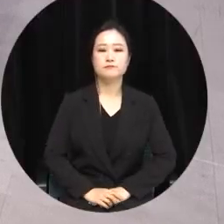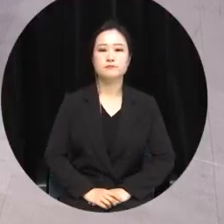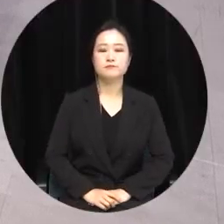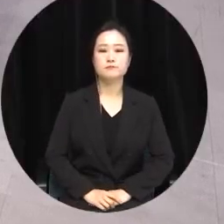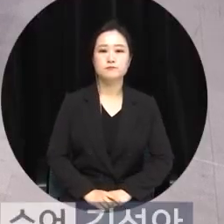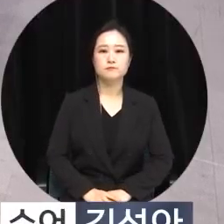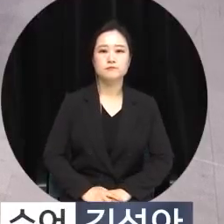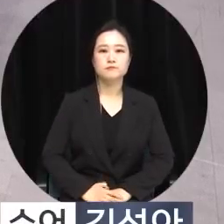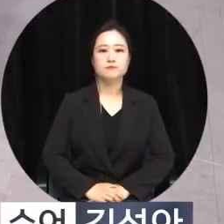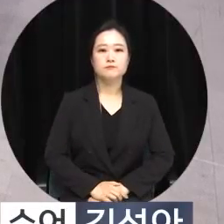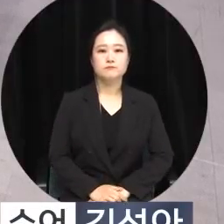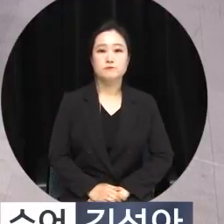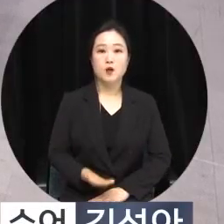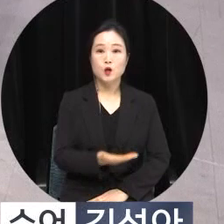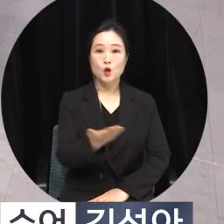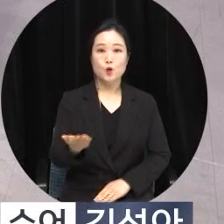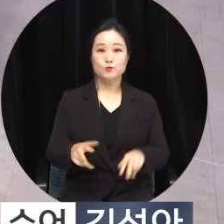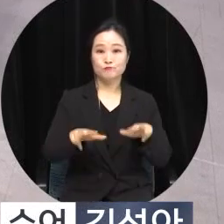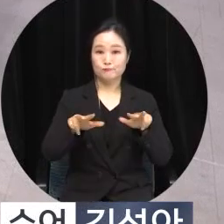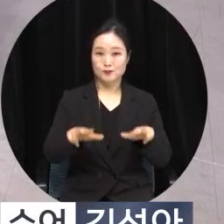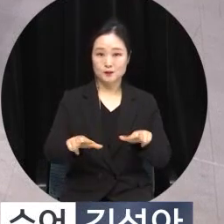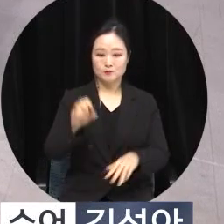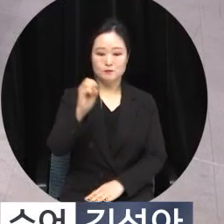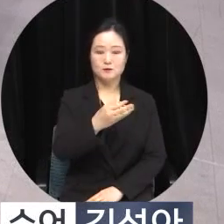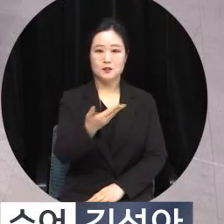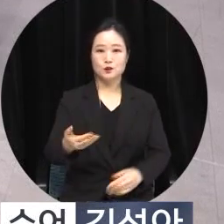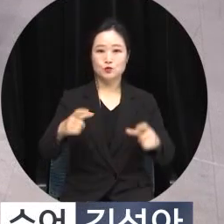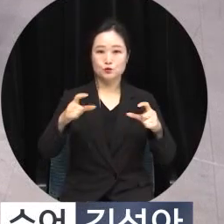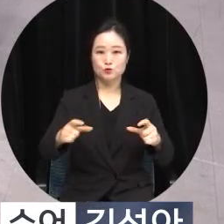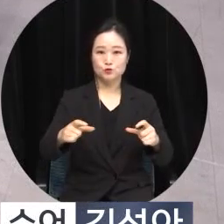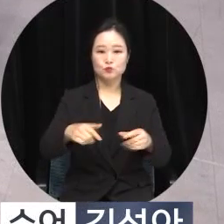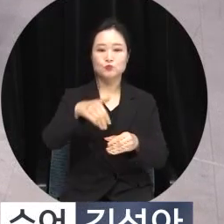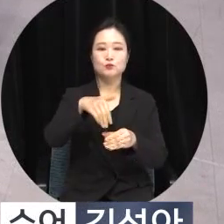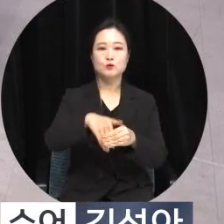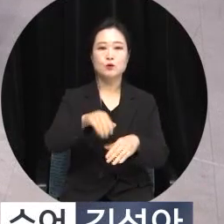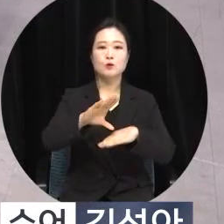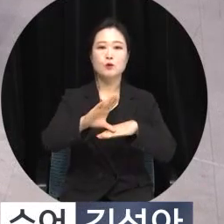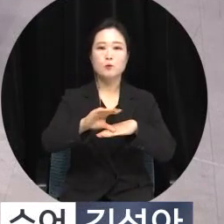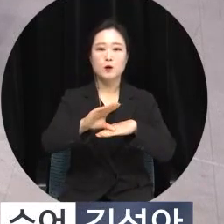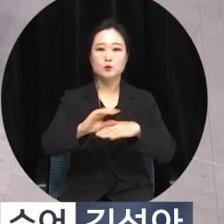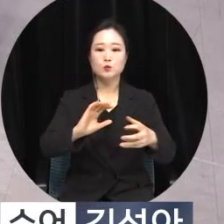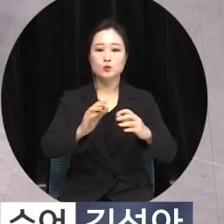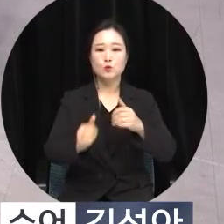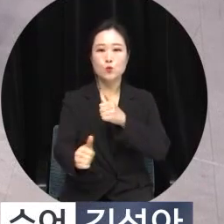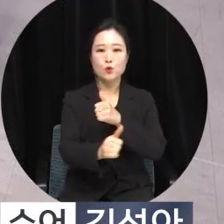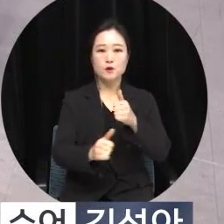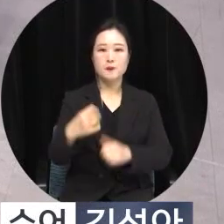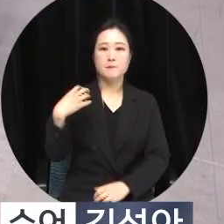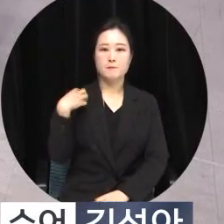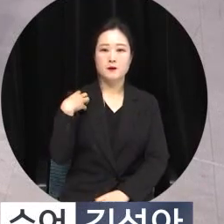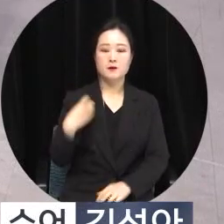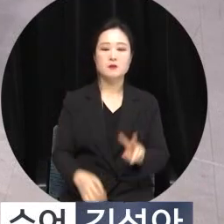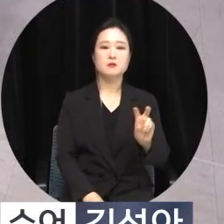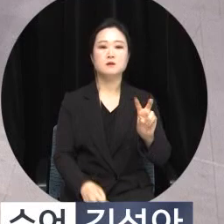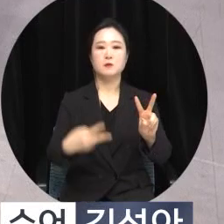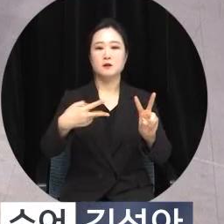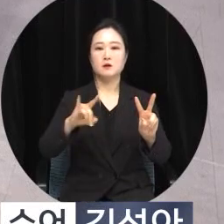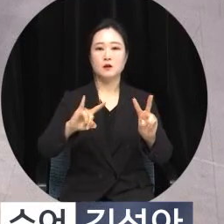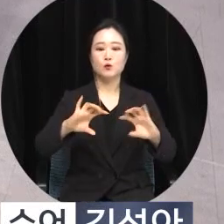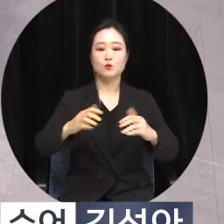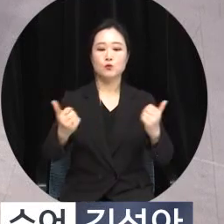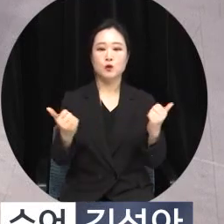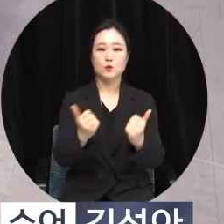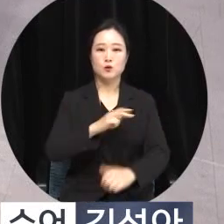감사드립니다. 여러분은 지금 양천구 선거방송 토론위원회가 주관하는 제22대 국회의원